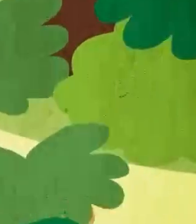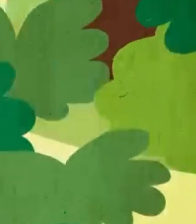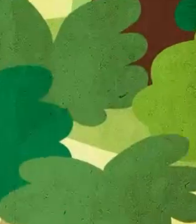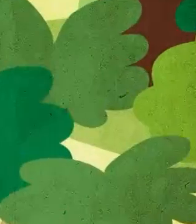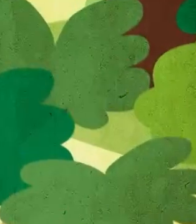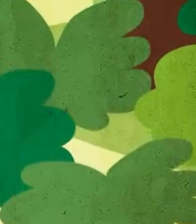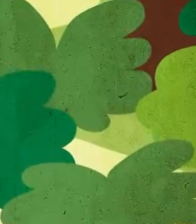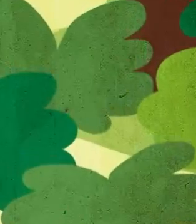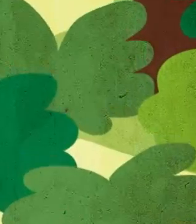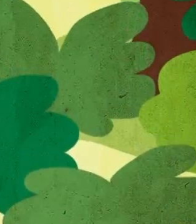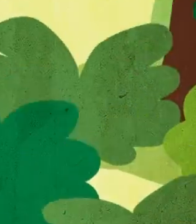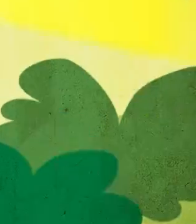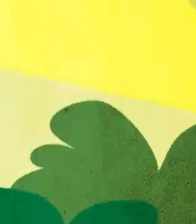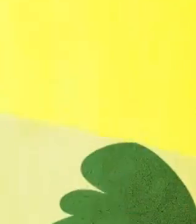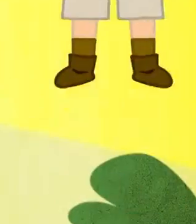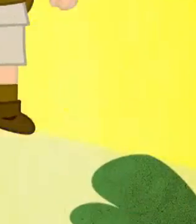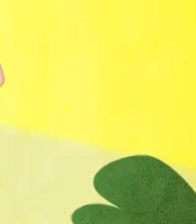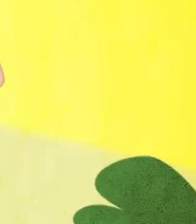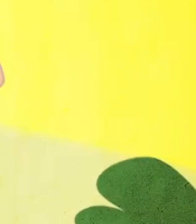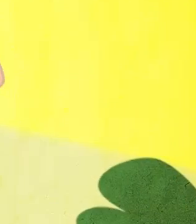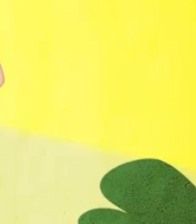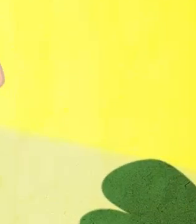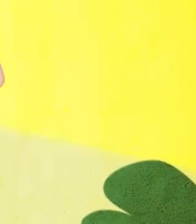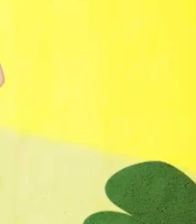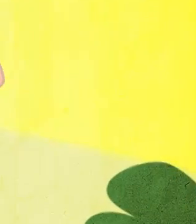野々村誠の広島魅力発見。